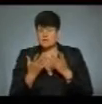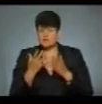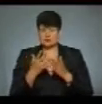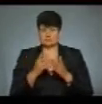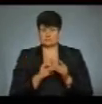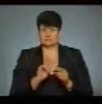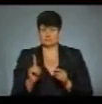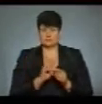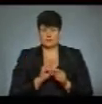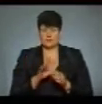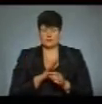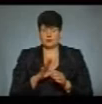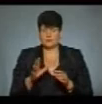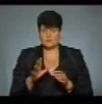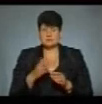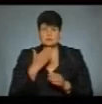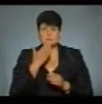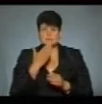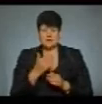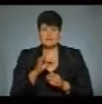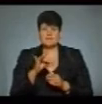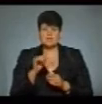перетинав кордон України? Ми запитали в речниці